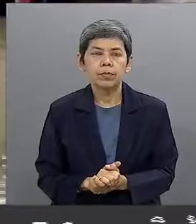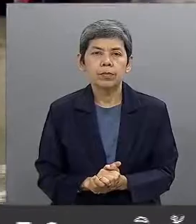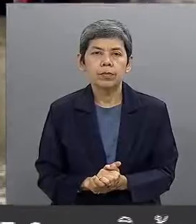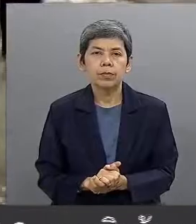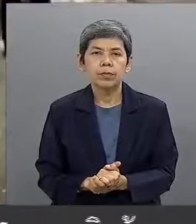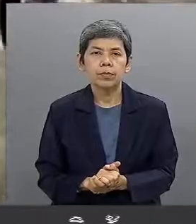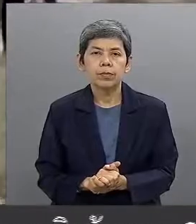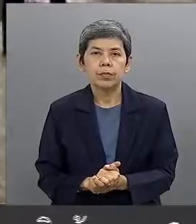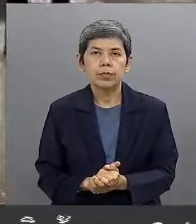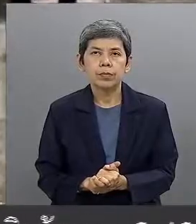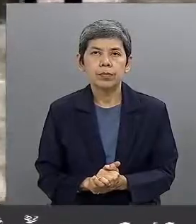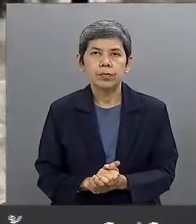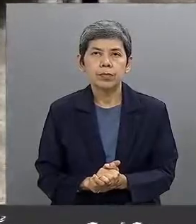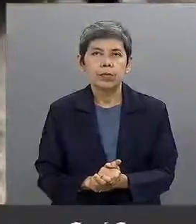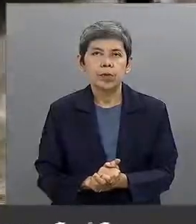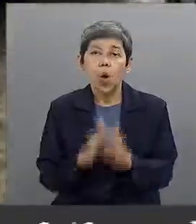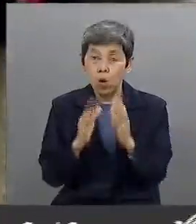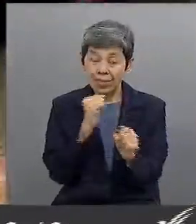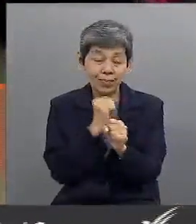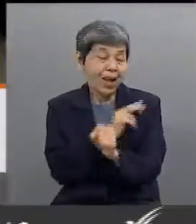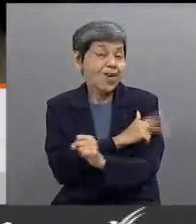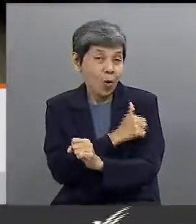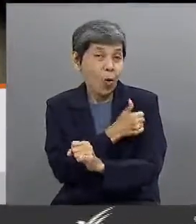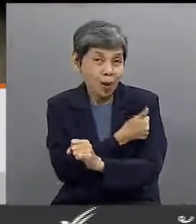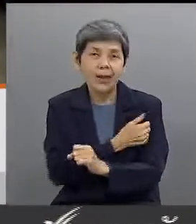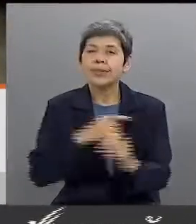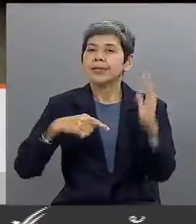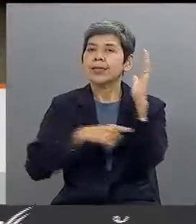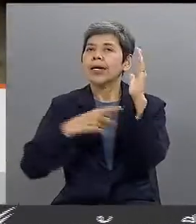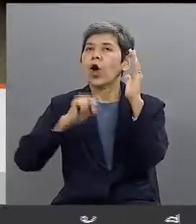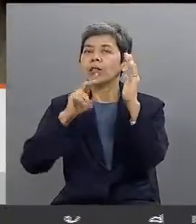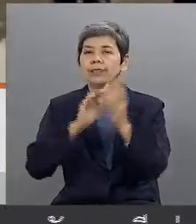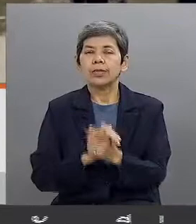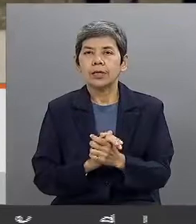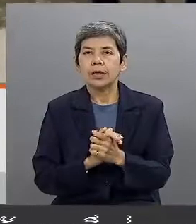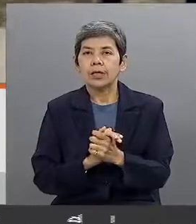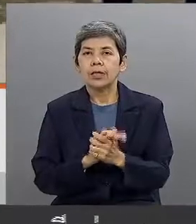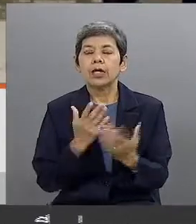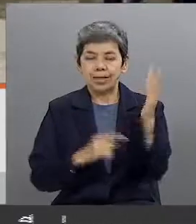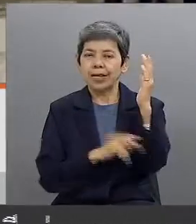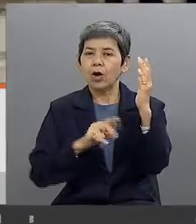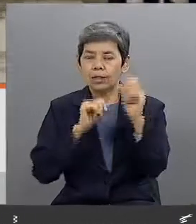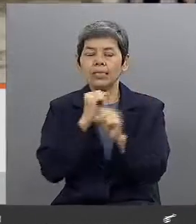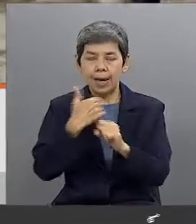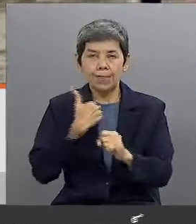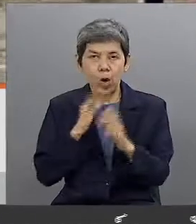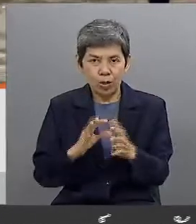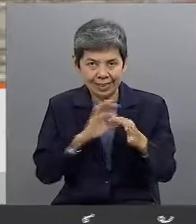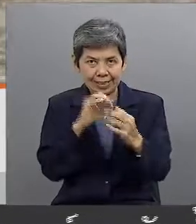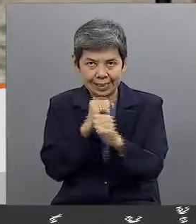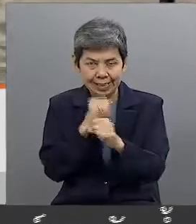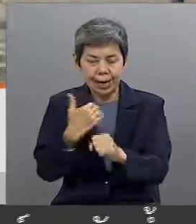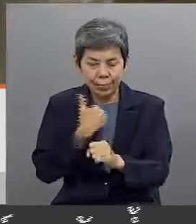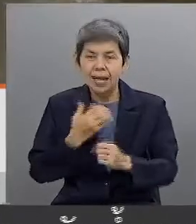เมื่อคืนนี้เจ้าหน้าที่โรงพยาบาลมหาราชจังหวัดนครราชสีขออภัยค่ะนครศรีธรรมราชแล้วหน่วยงานที่เกี่ยวข้องนำกระสอบทราย